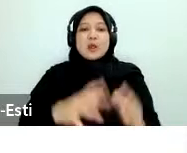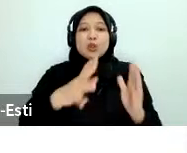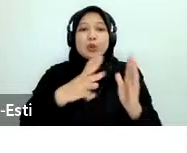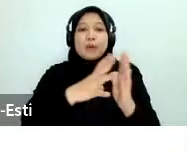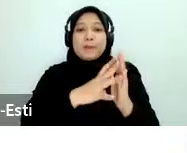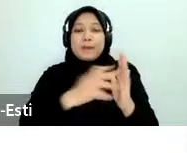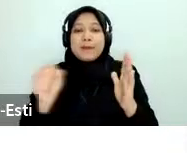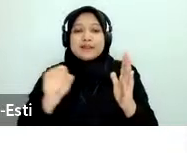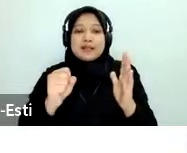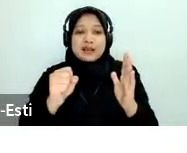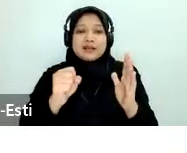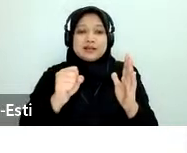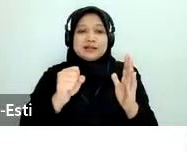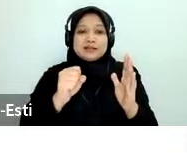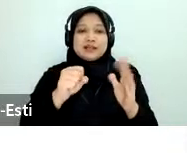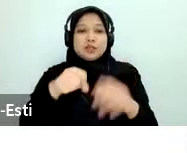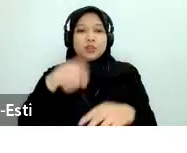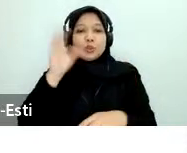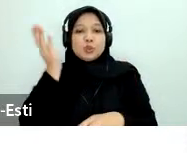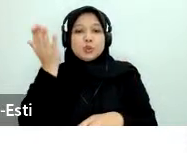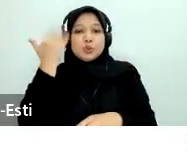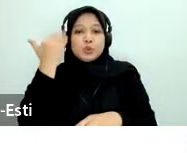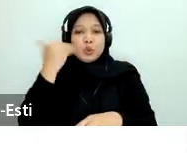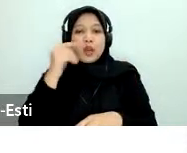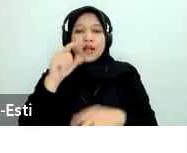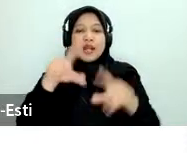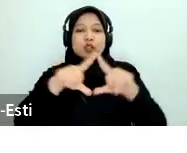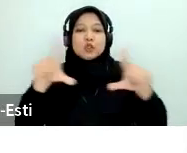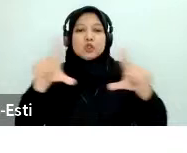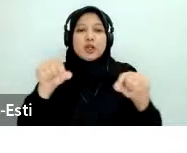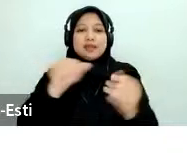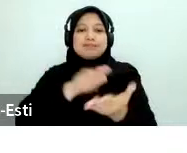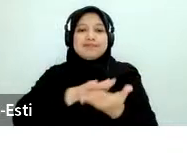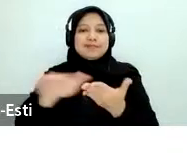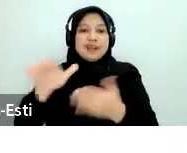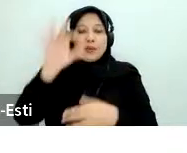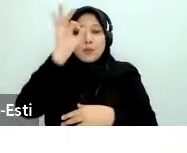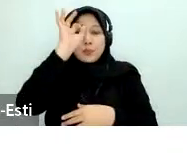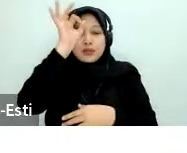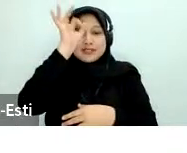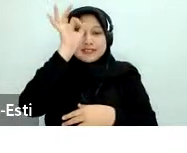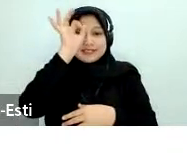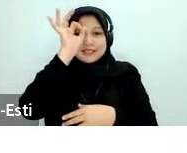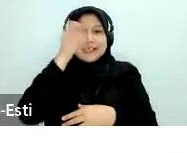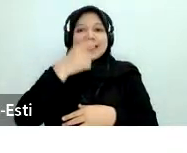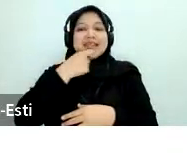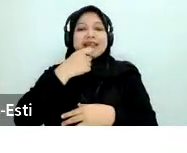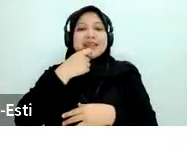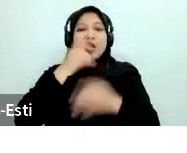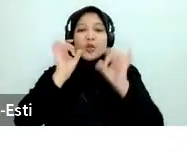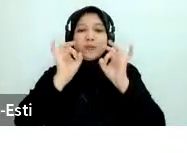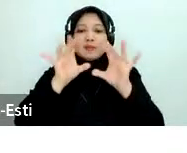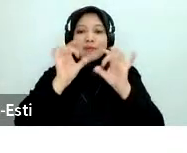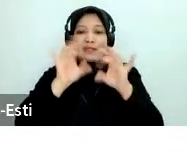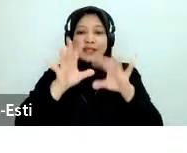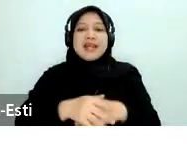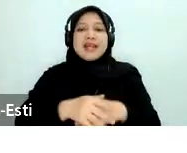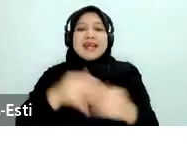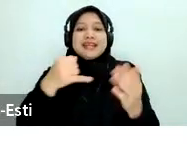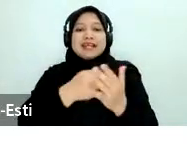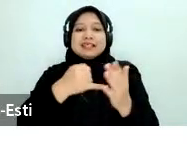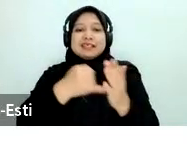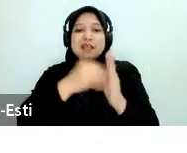tentang ujaran kebencian dan di sana polisi mengatakan tujuh tindakan mulai dari penghinaan